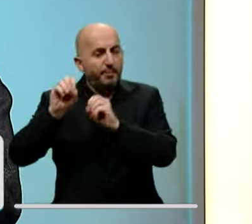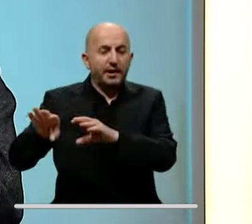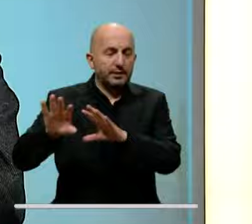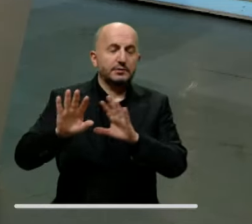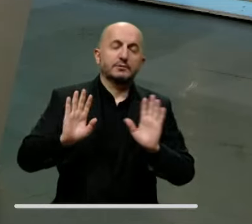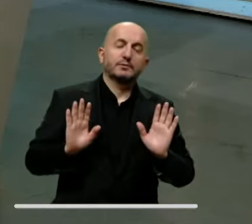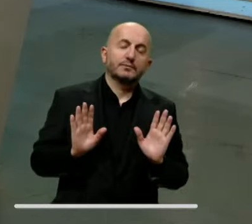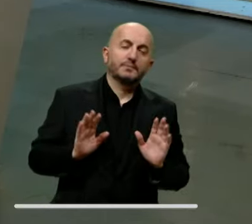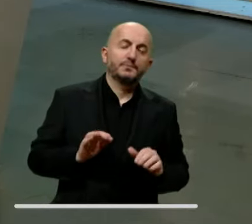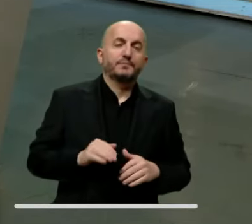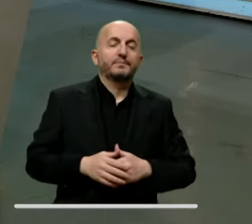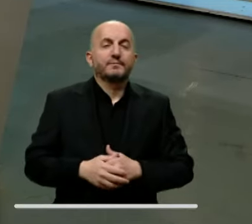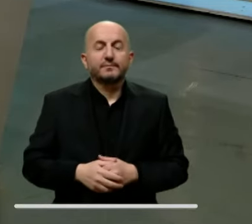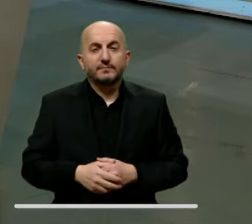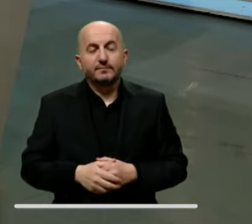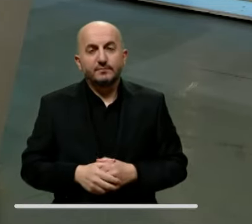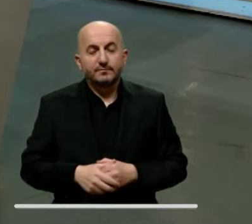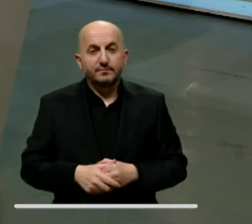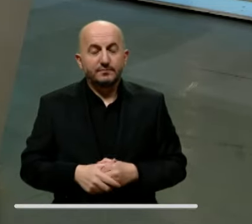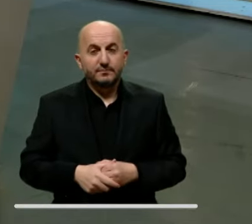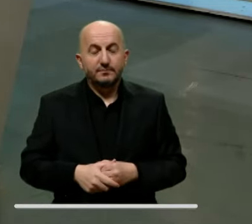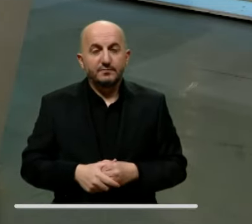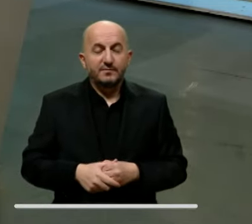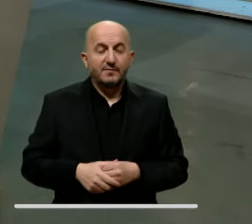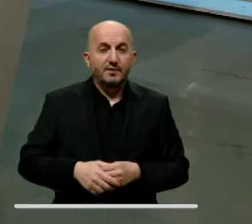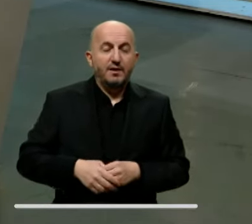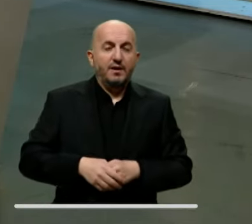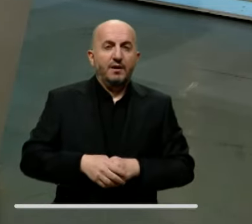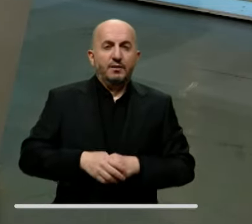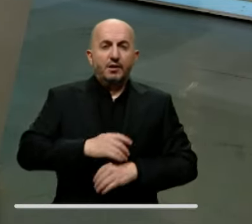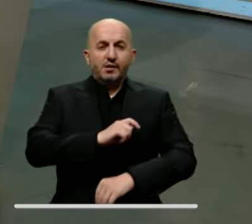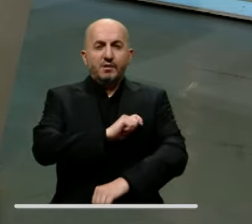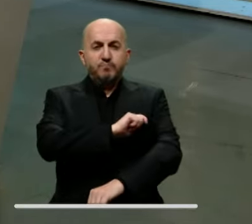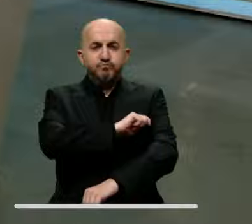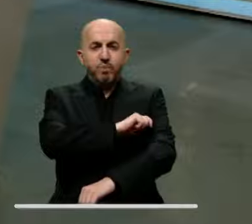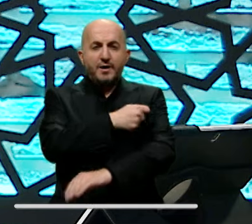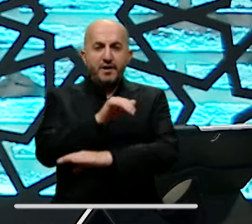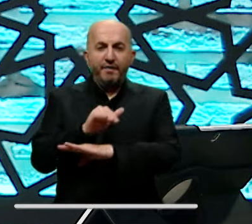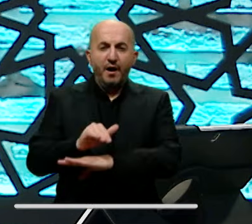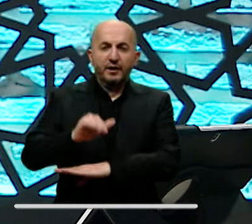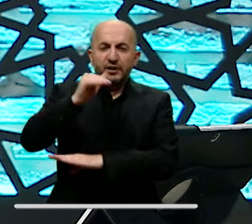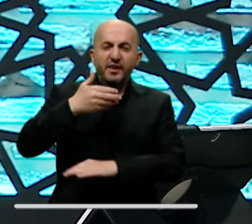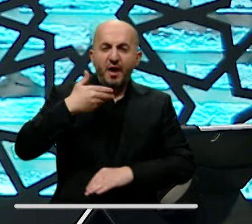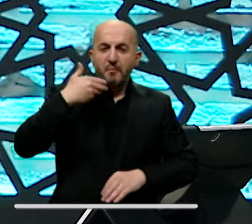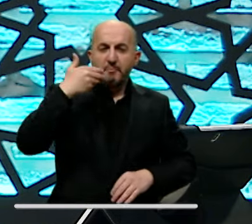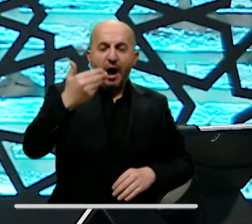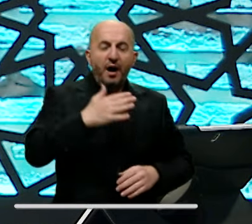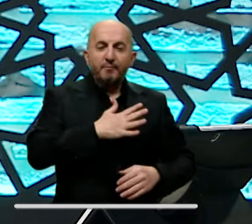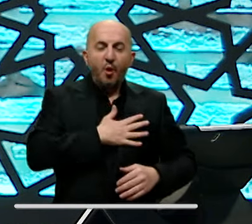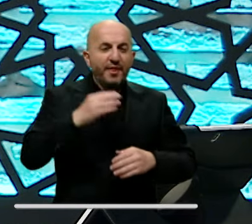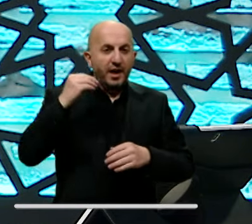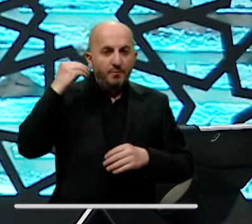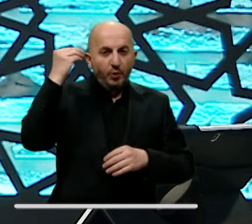edebilir Eyvallah hocam Teşekkür ederiz Ünal Bey'in selamları var Almanya'da ikamet ettiğinden bahsetmiş diyor ki muhterem hocam